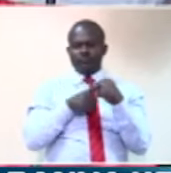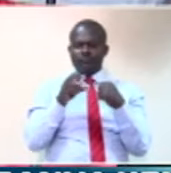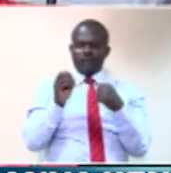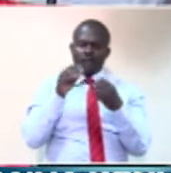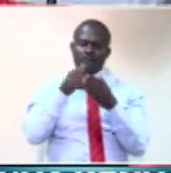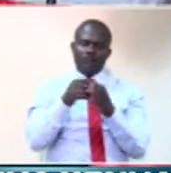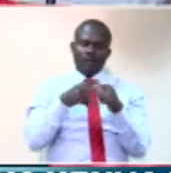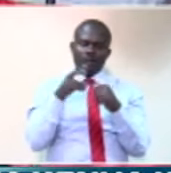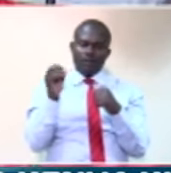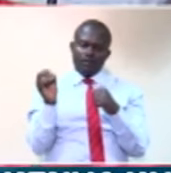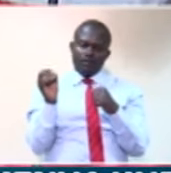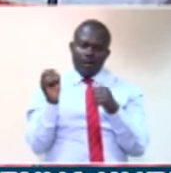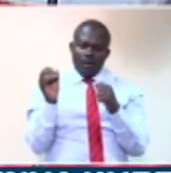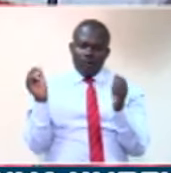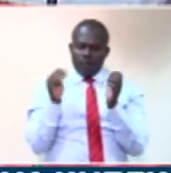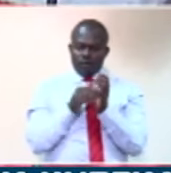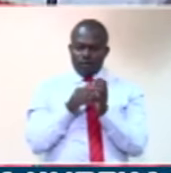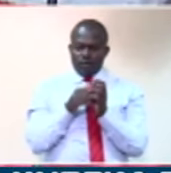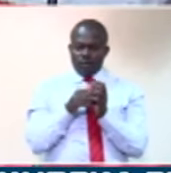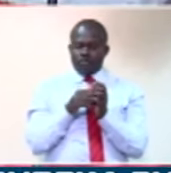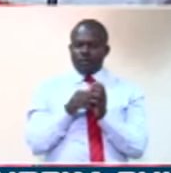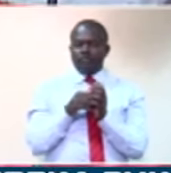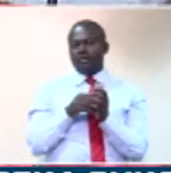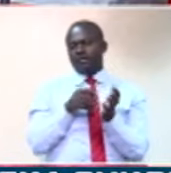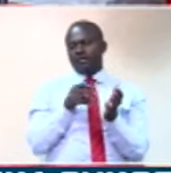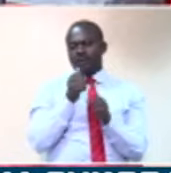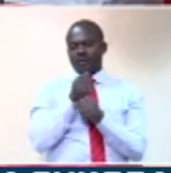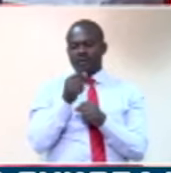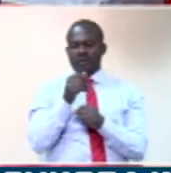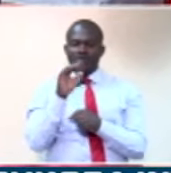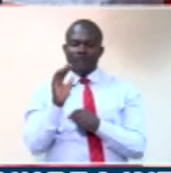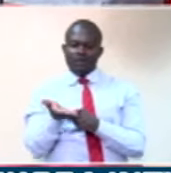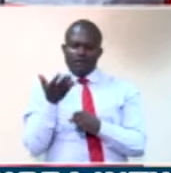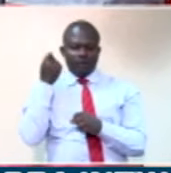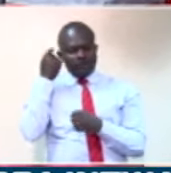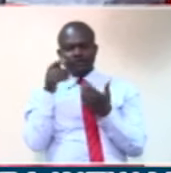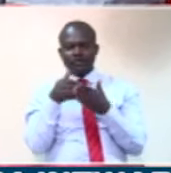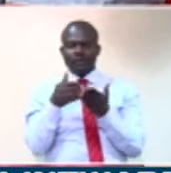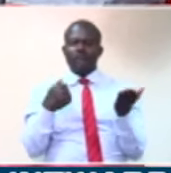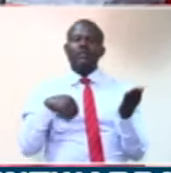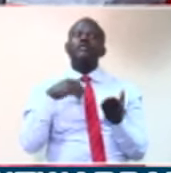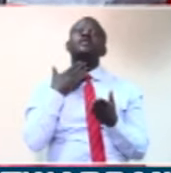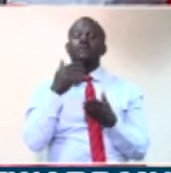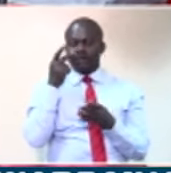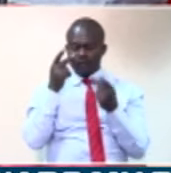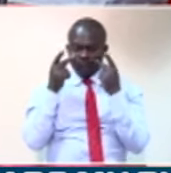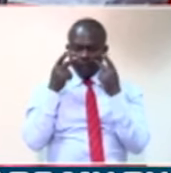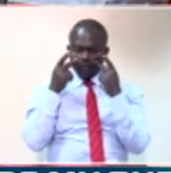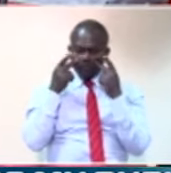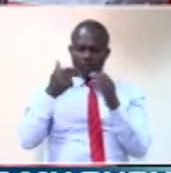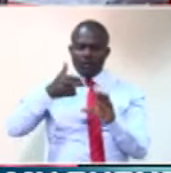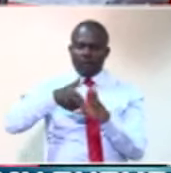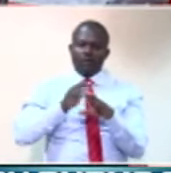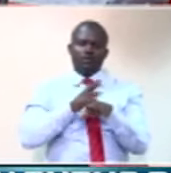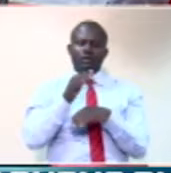60 na 70 hakuramo amafaranga atajya hasi 500. Icyifuzo cyo kubona amastasiyo ya batire